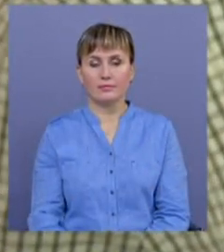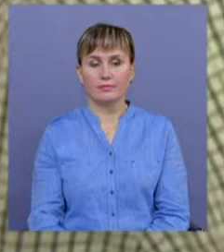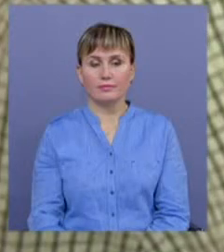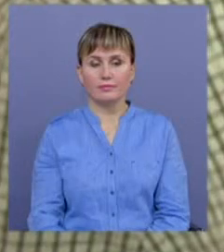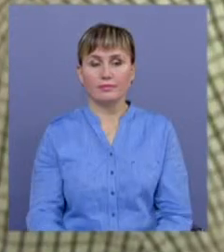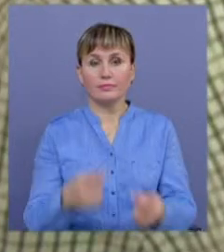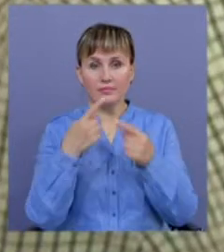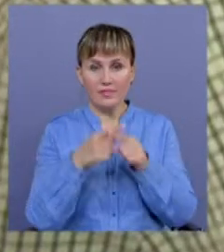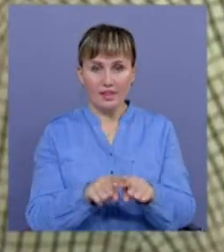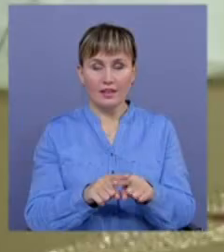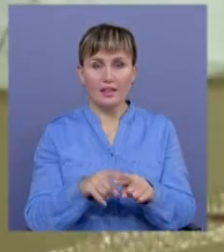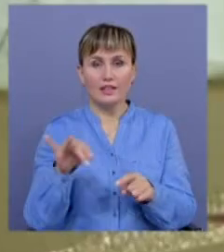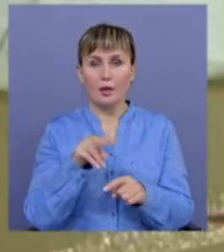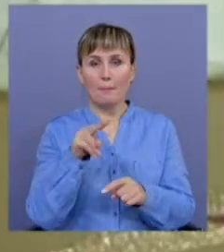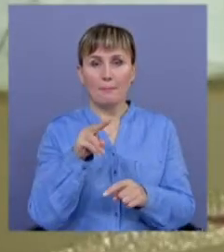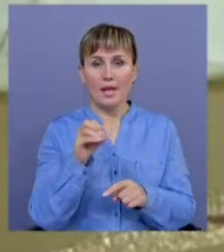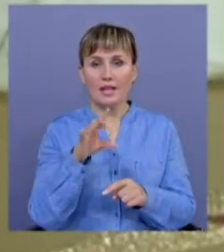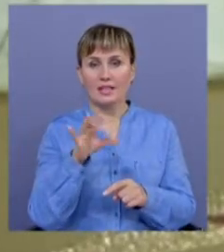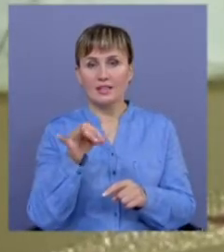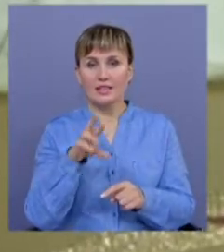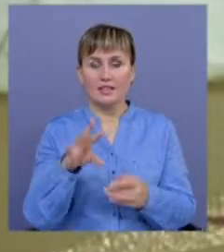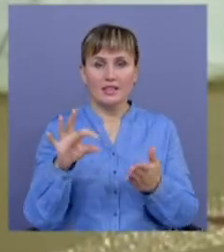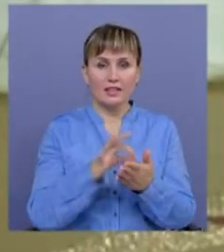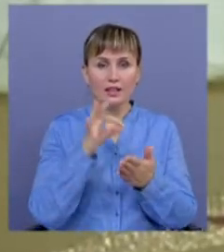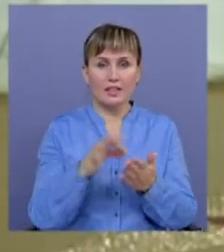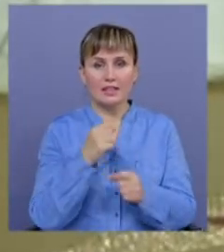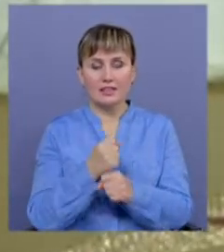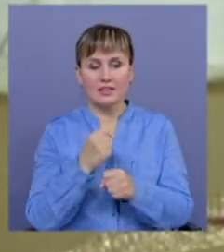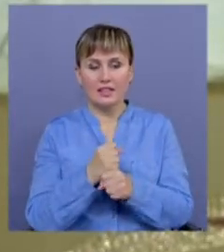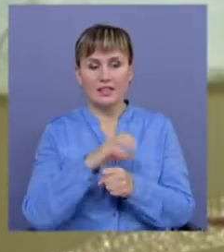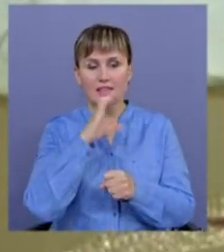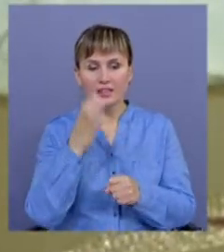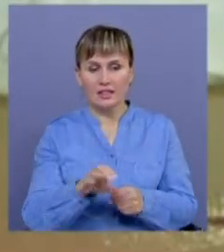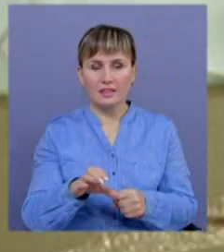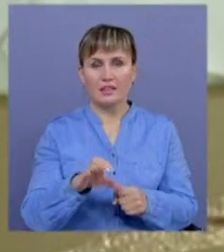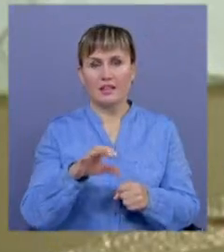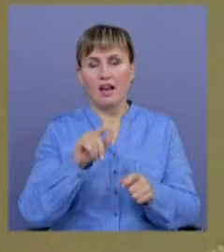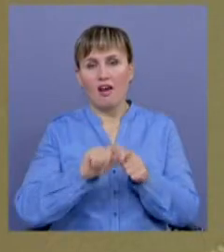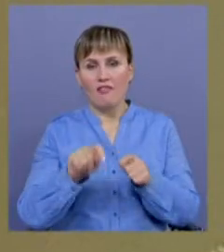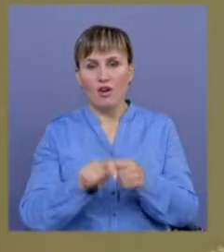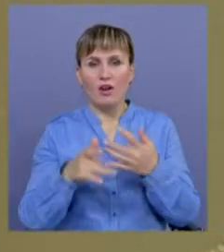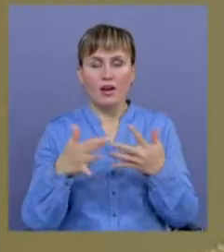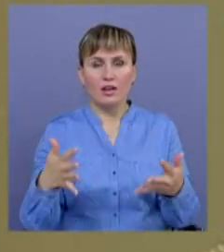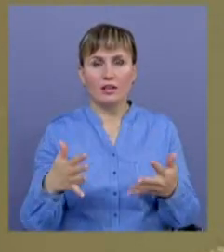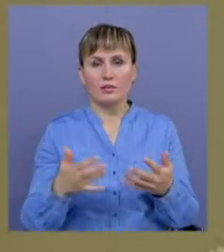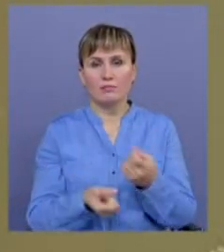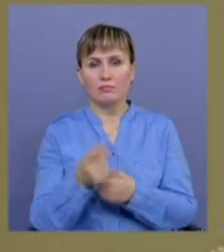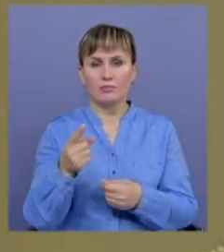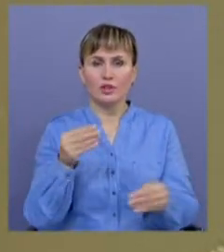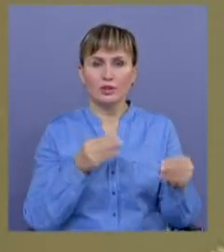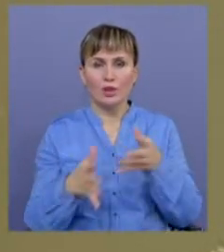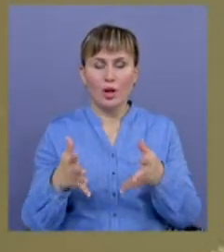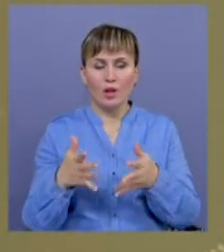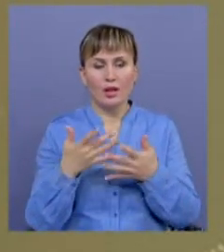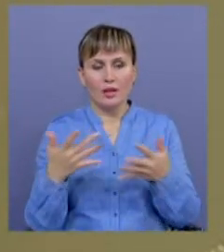Техника зардози родом из Персии. Вышивкой украшали наряды, попоны, слонов, лошадей и ковры. Красивые узоры появляются на шелке, парче